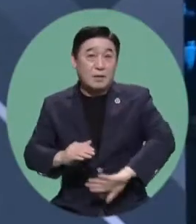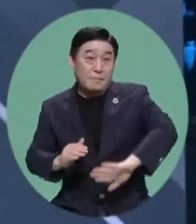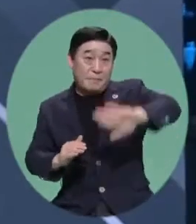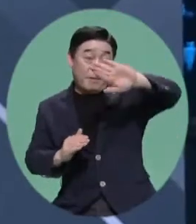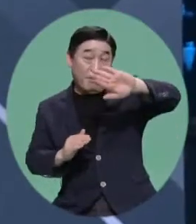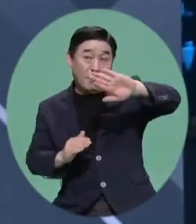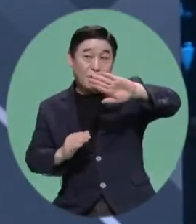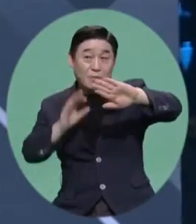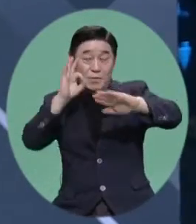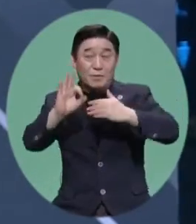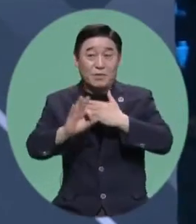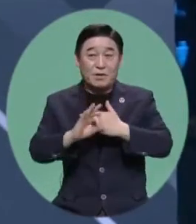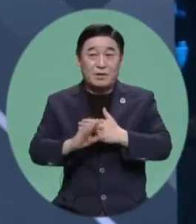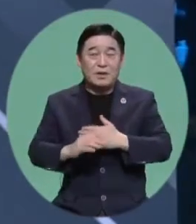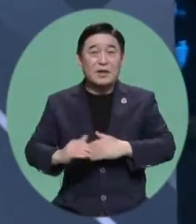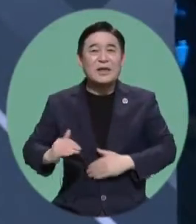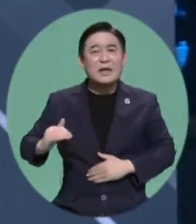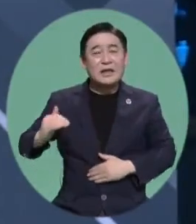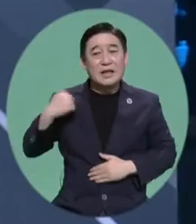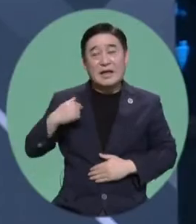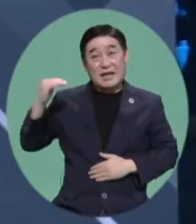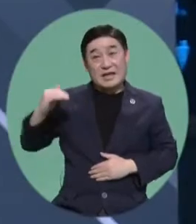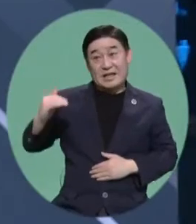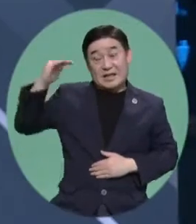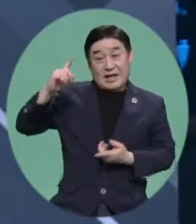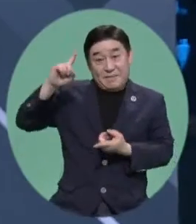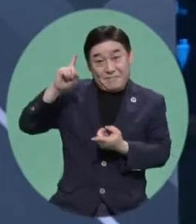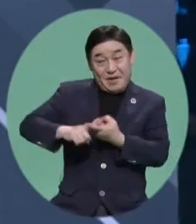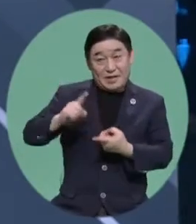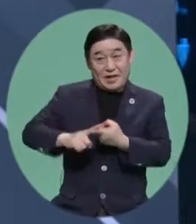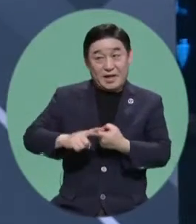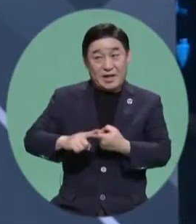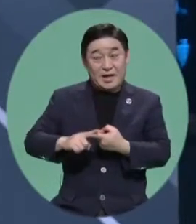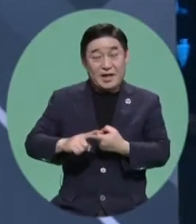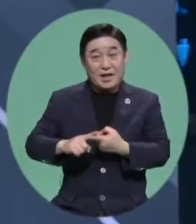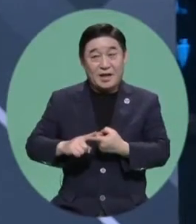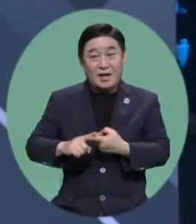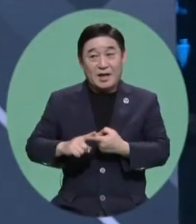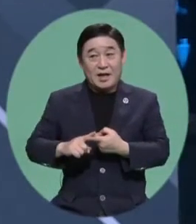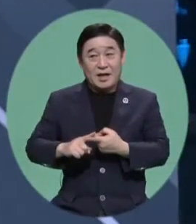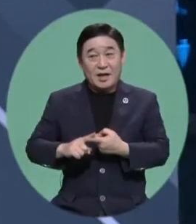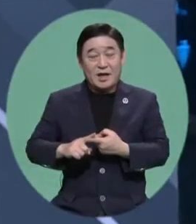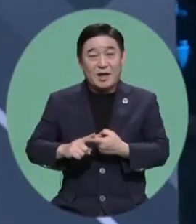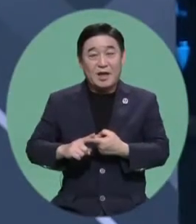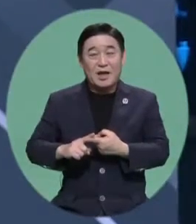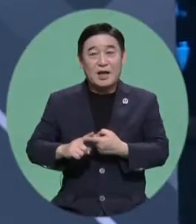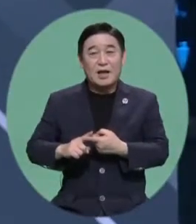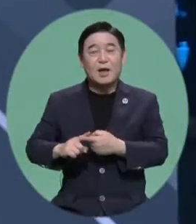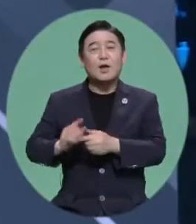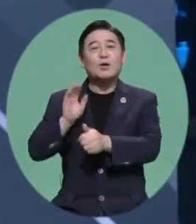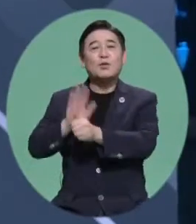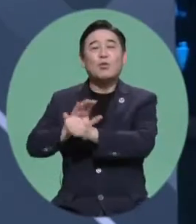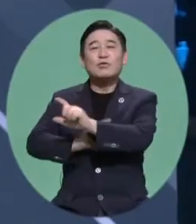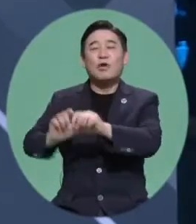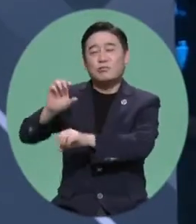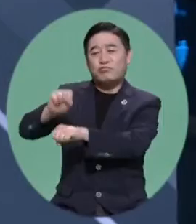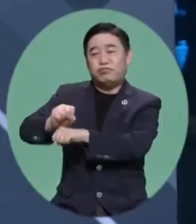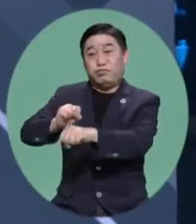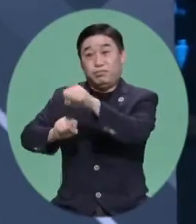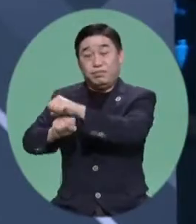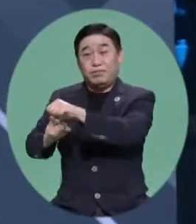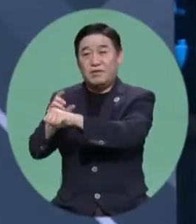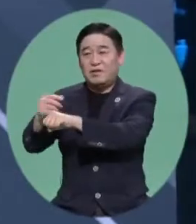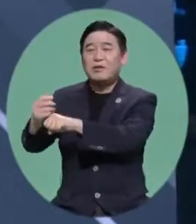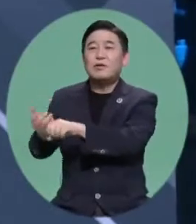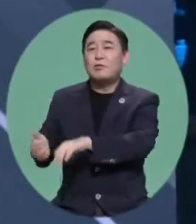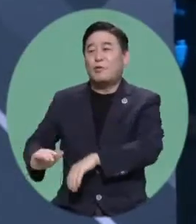여기에는 그 키 높이에 맞게 이것이 사실은 이 형평 2조 즉 공평 암이 줘 저는